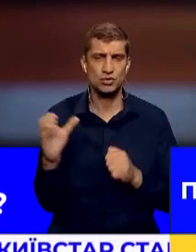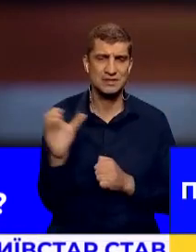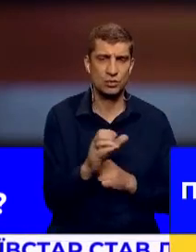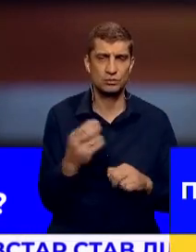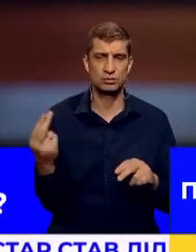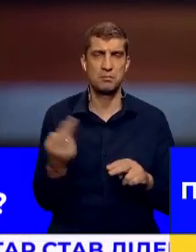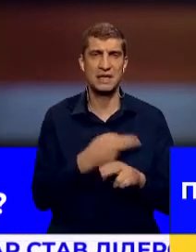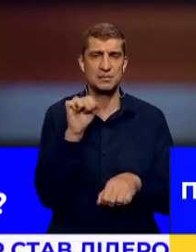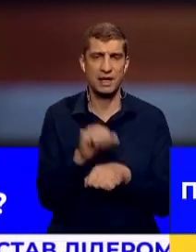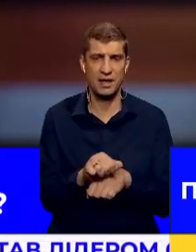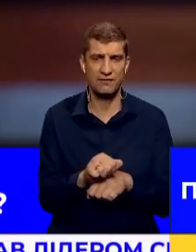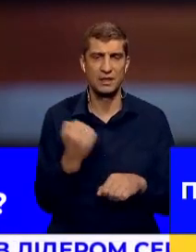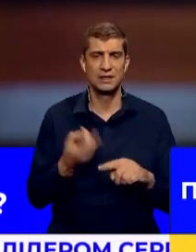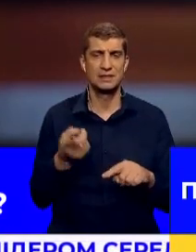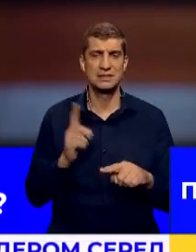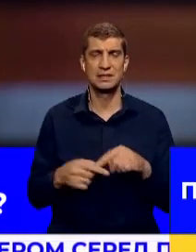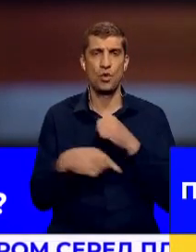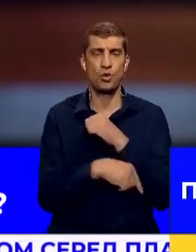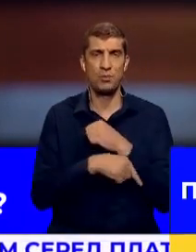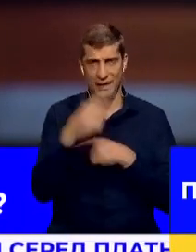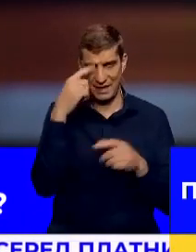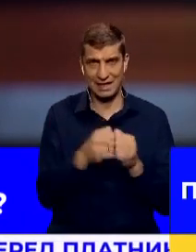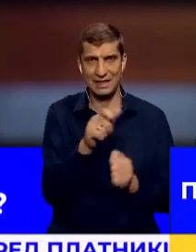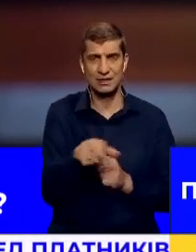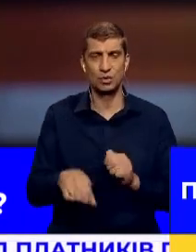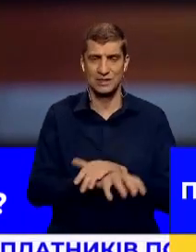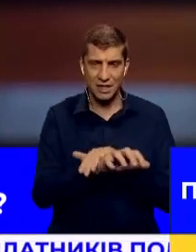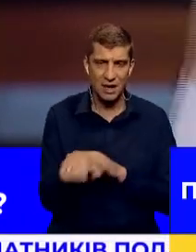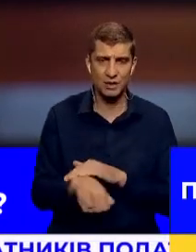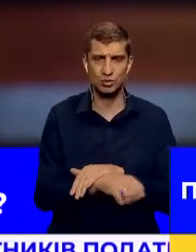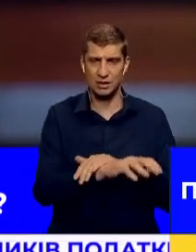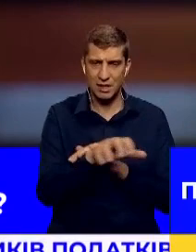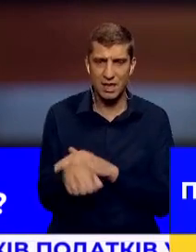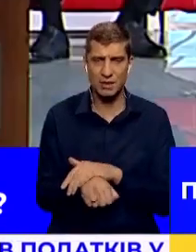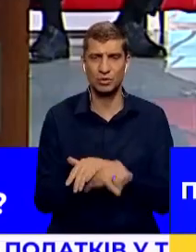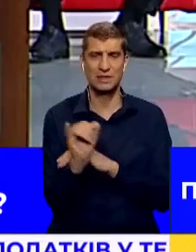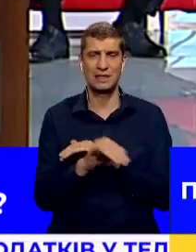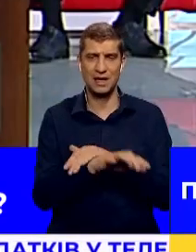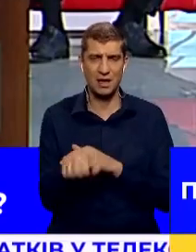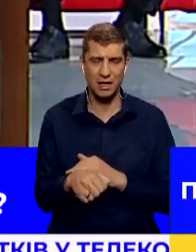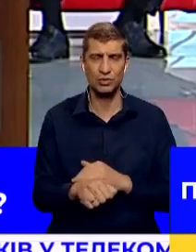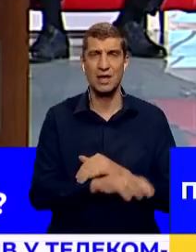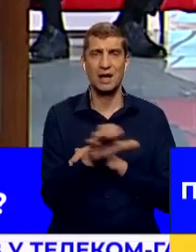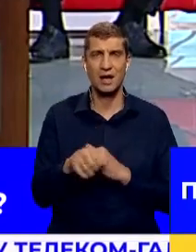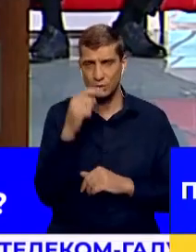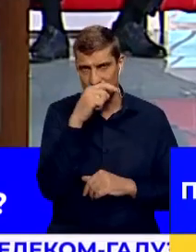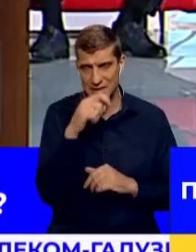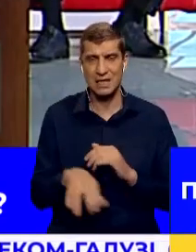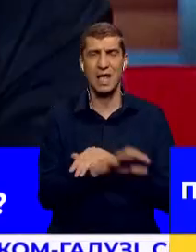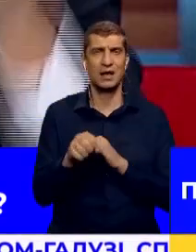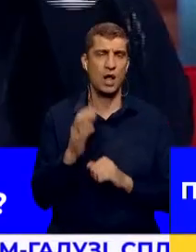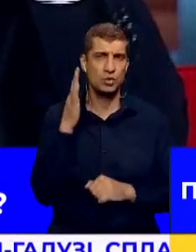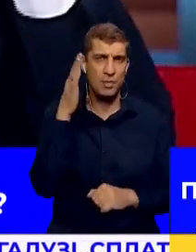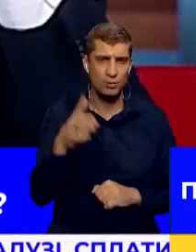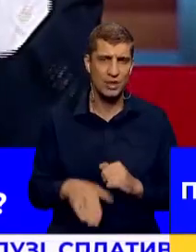секунду, без перерви, ці корумповані ідіоти крадуть, крадуть і крадуть. Крадуть кисень, крадуть